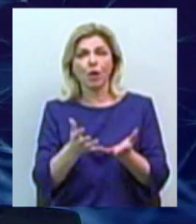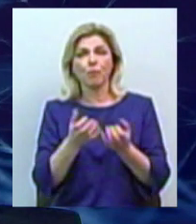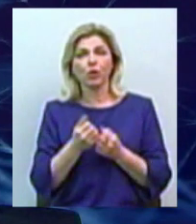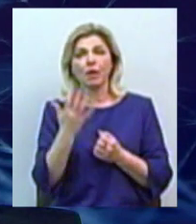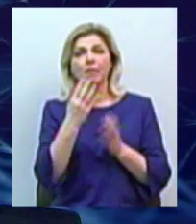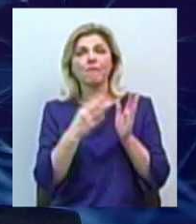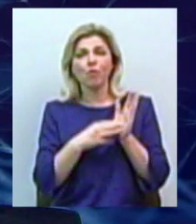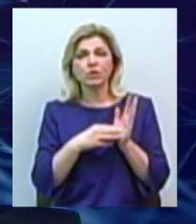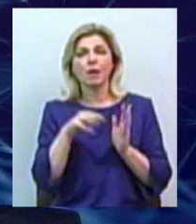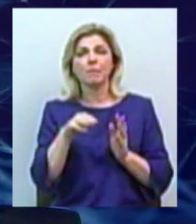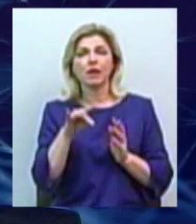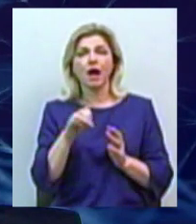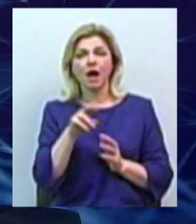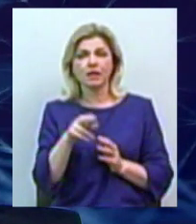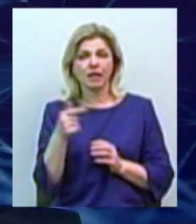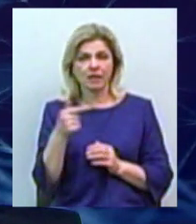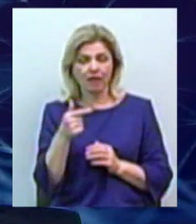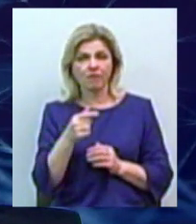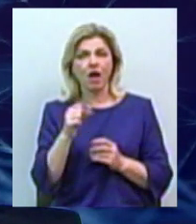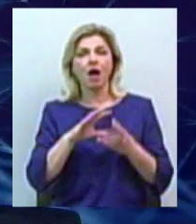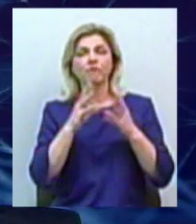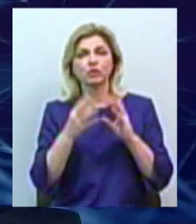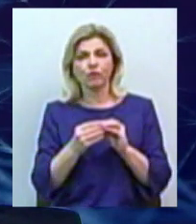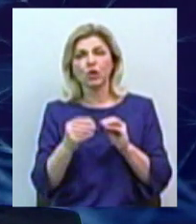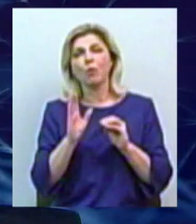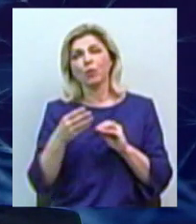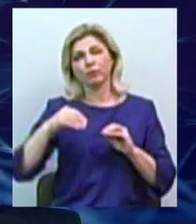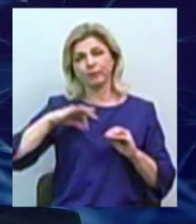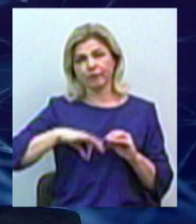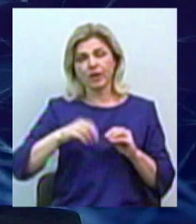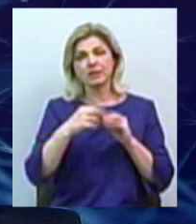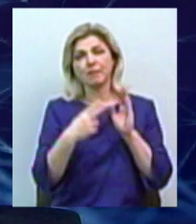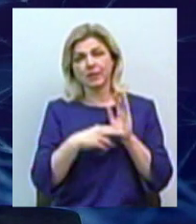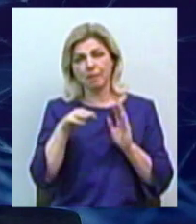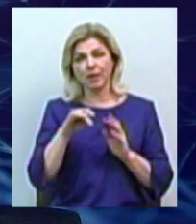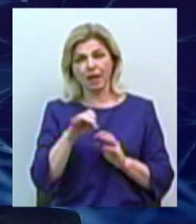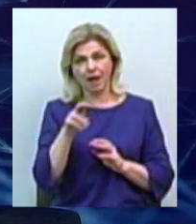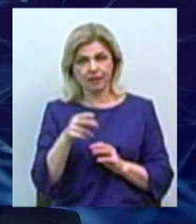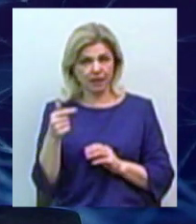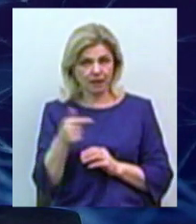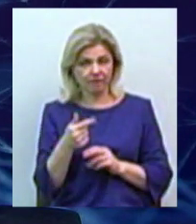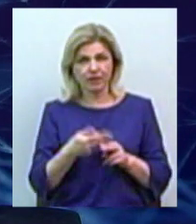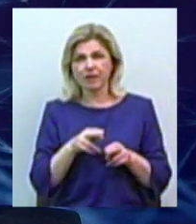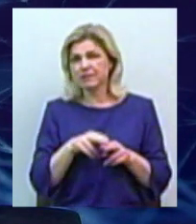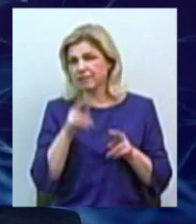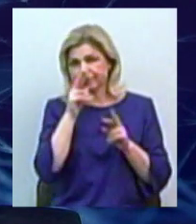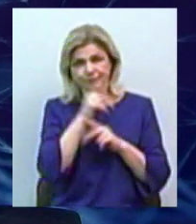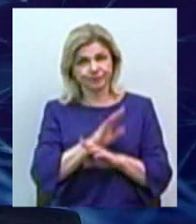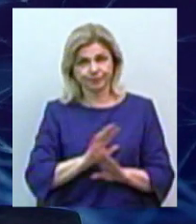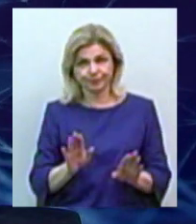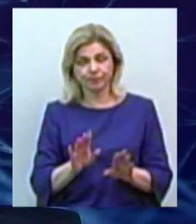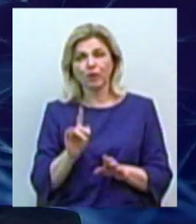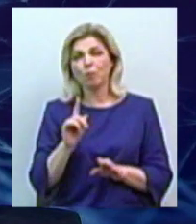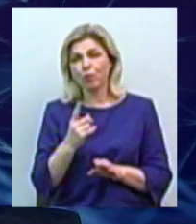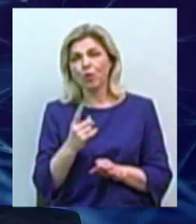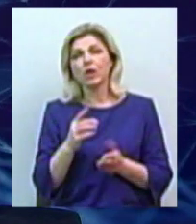гривень, а сума інвестицій складатиме 17 мільярдів гривень. Але це не відповідає дійсності, тому що, наприклад,